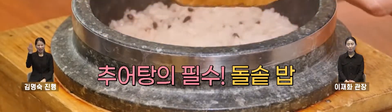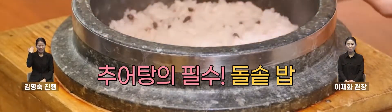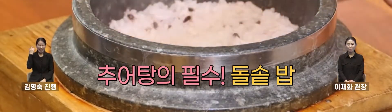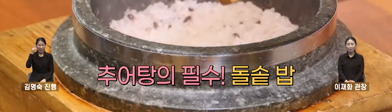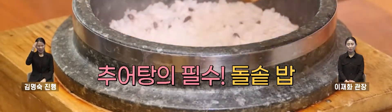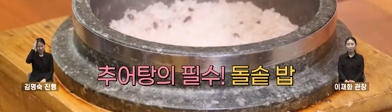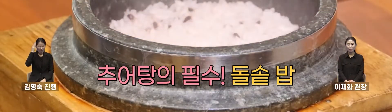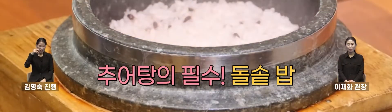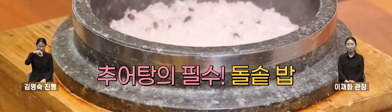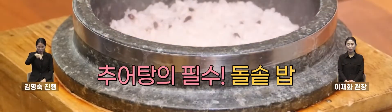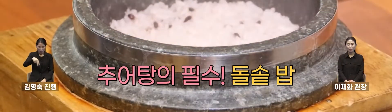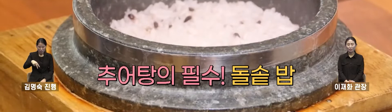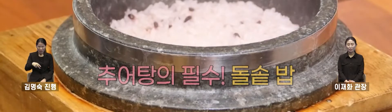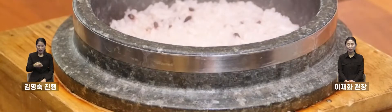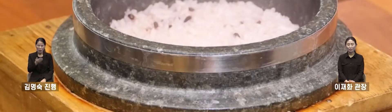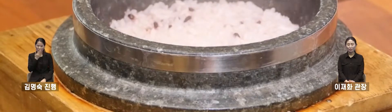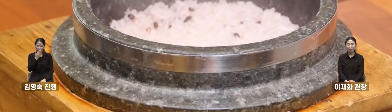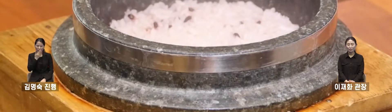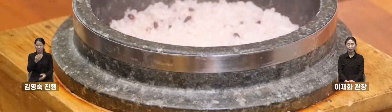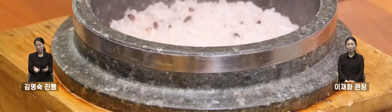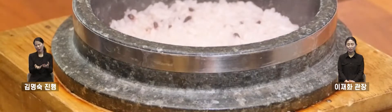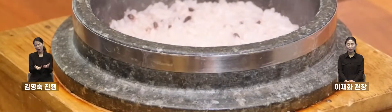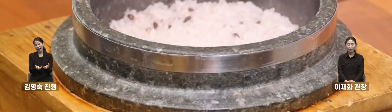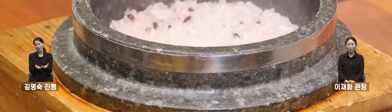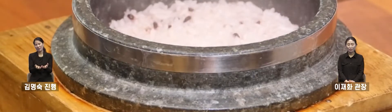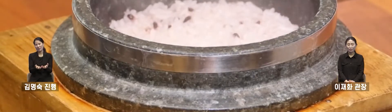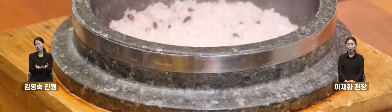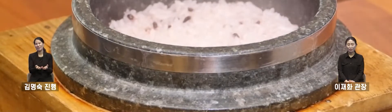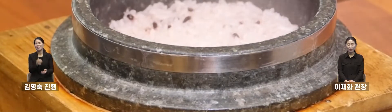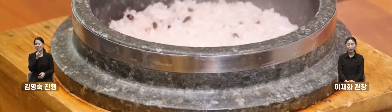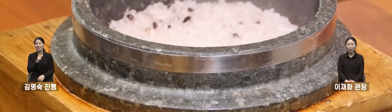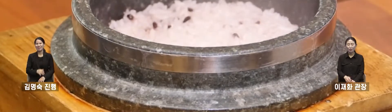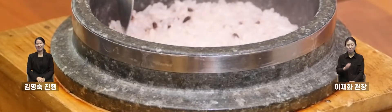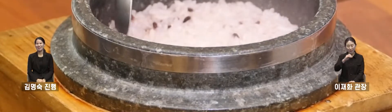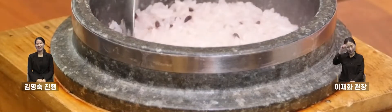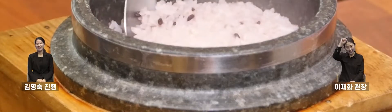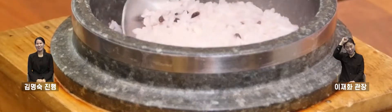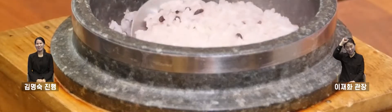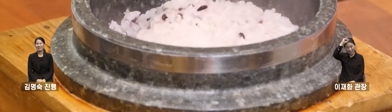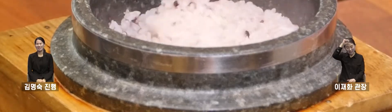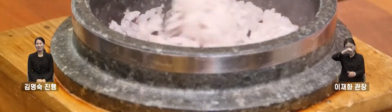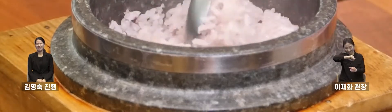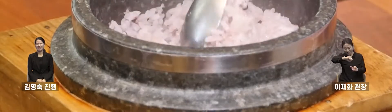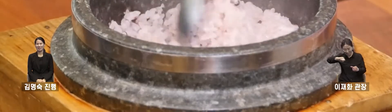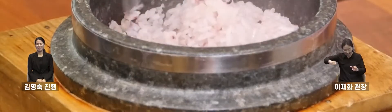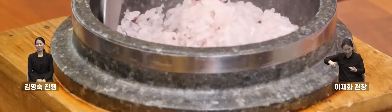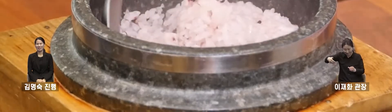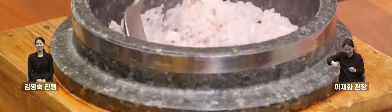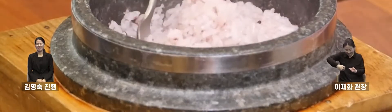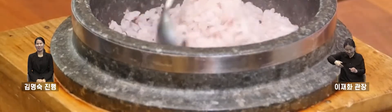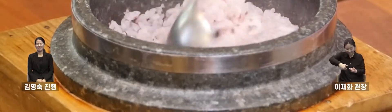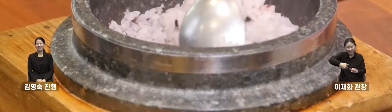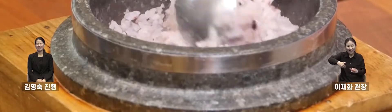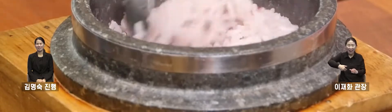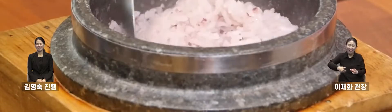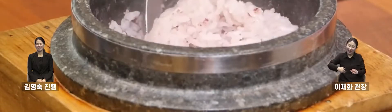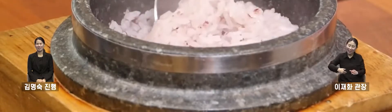옛날에는 그 연탄불에다가도 막 밥해서 그. 그렇죠. 가마솥에 누룽지. 네. 예.